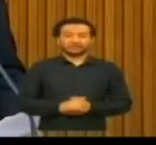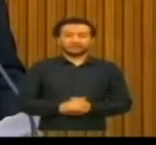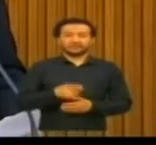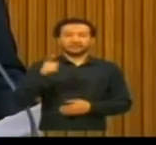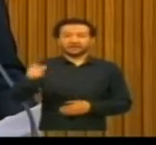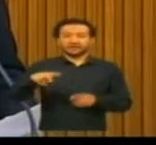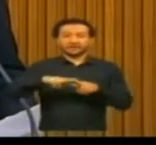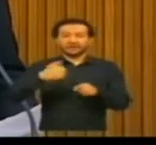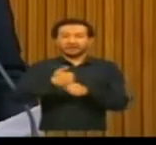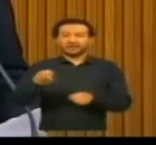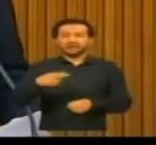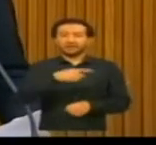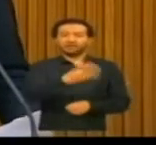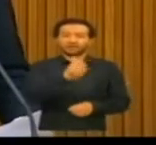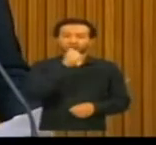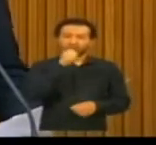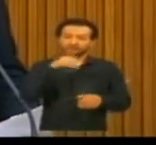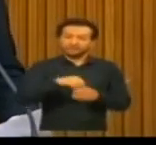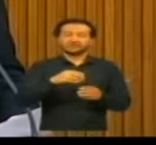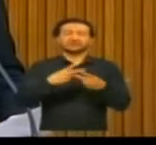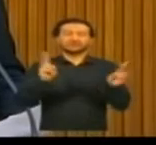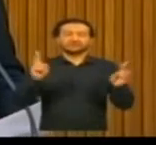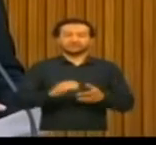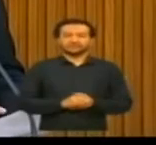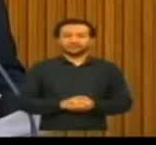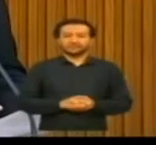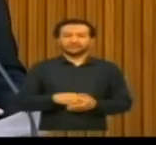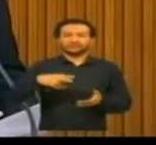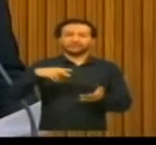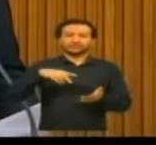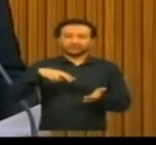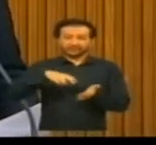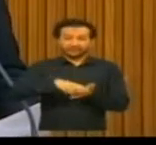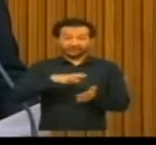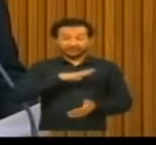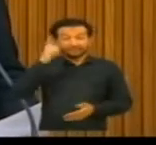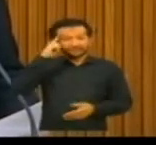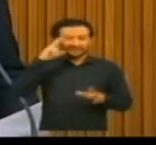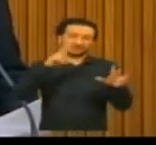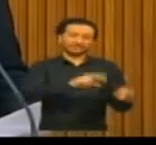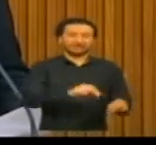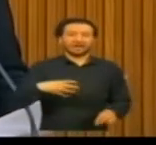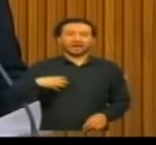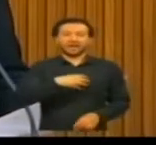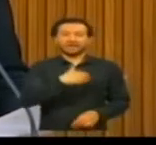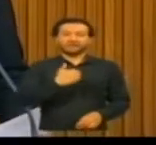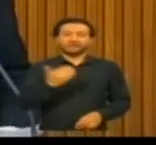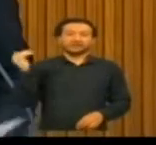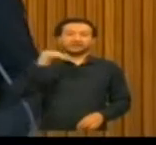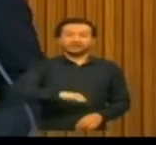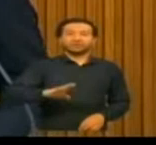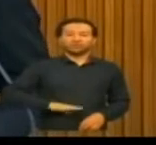balık bardaktaki su kadar umarsızım. Dizlerin duruyor mu başımı koyacak? Anne ben geldim,